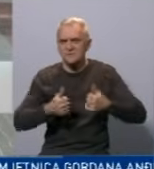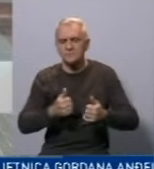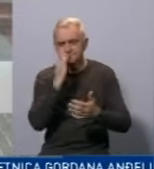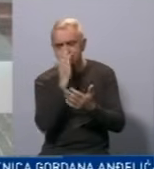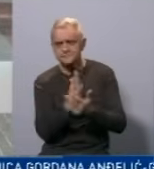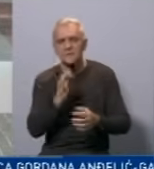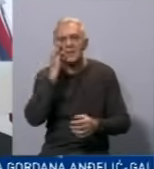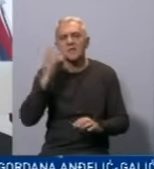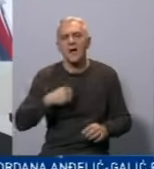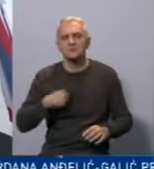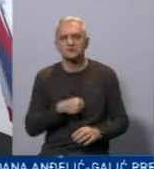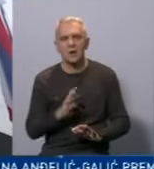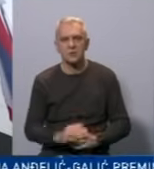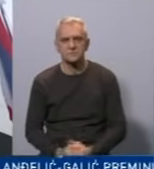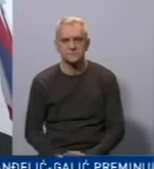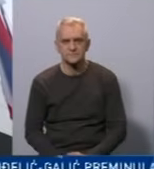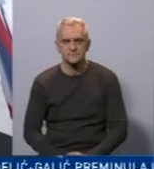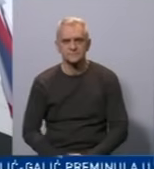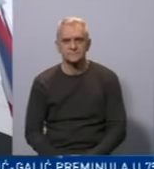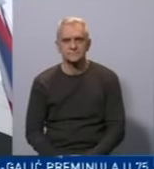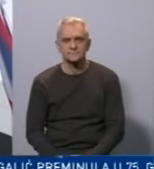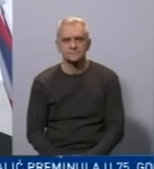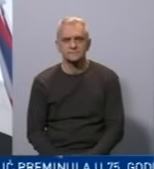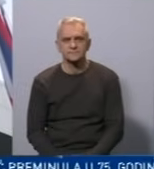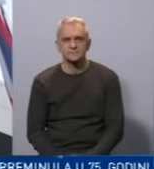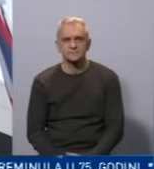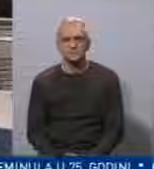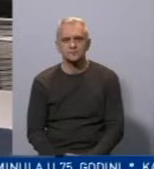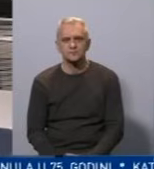manifestacije, prilagođene su danu žalosti.